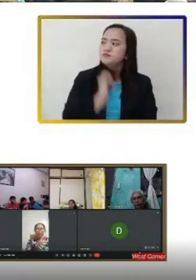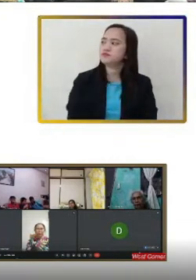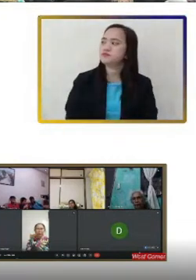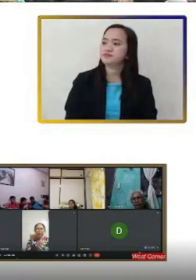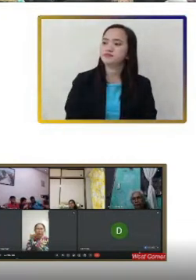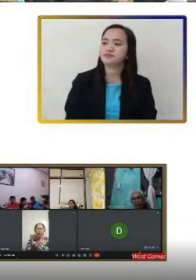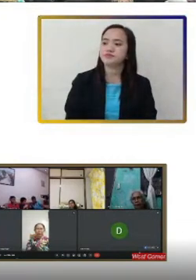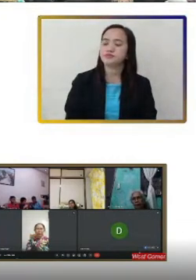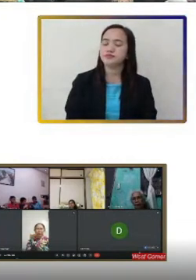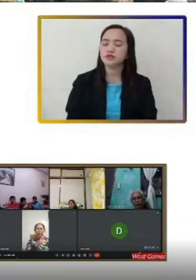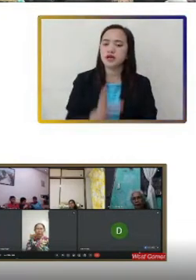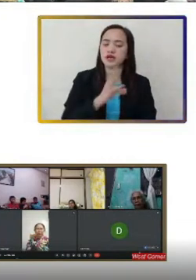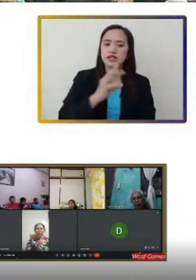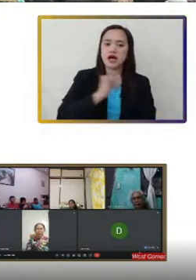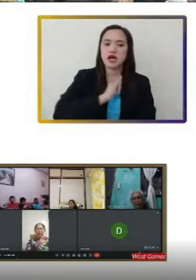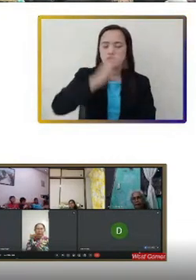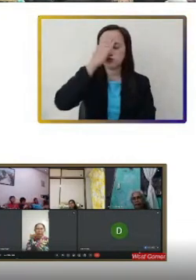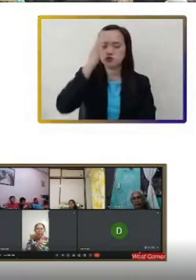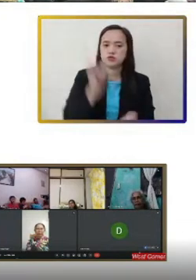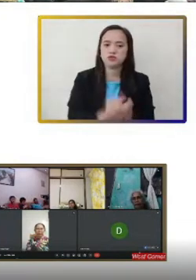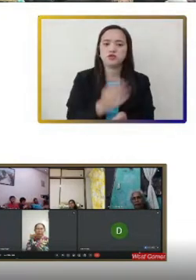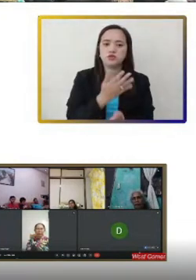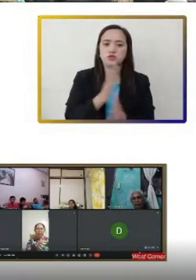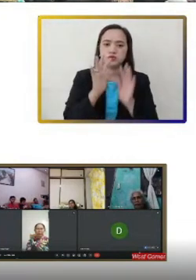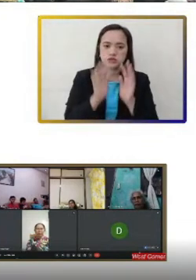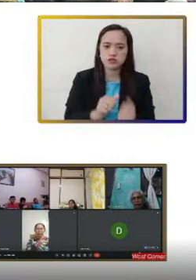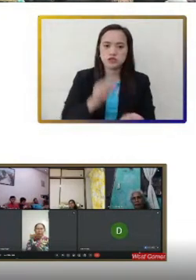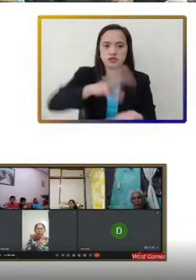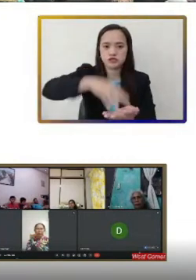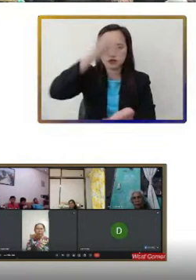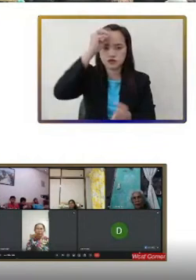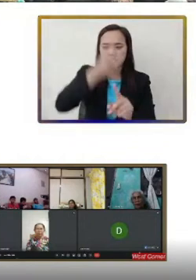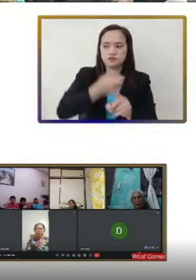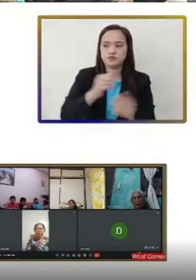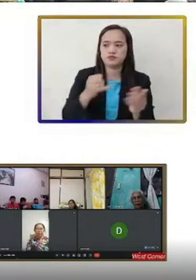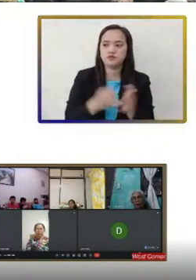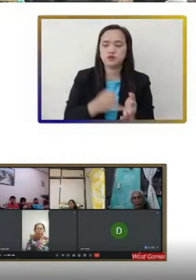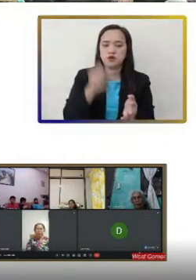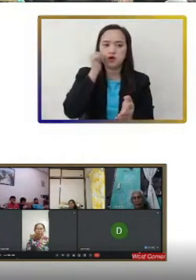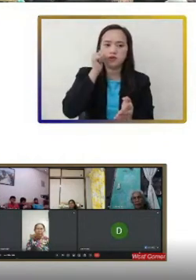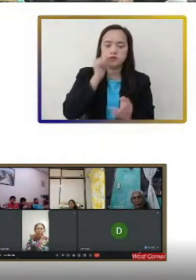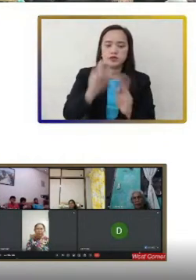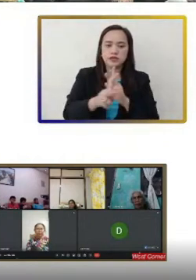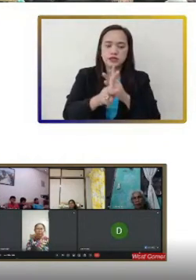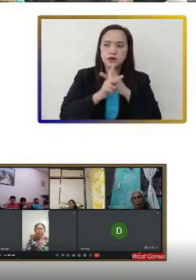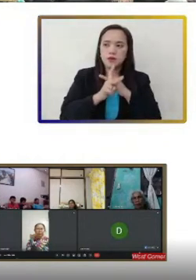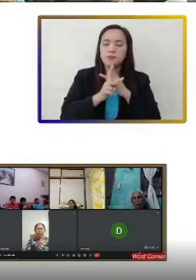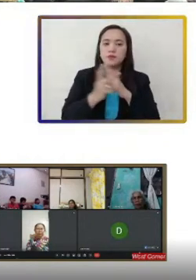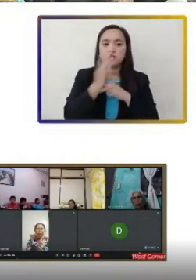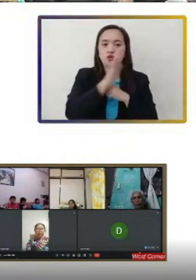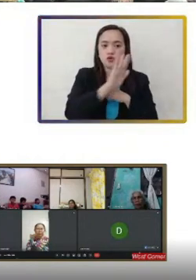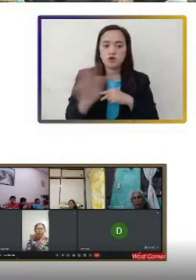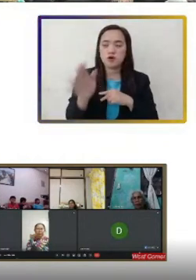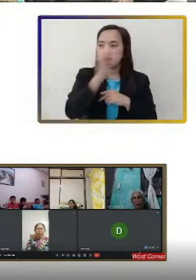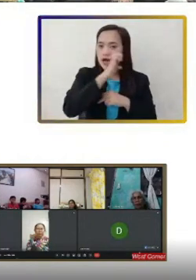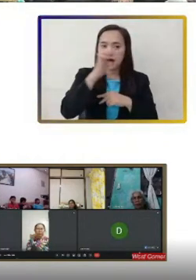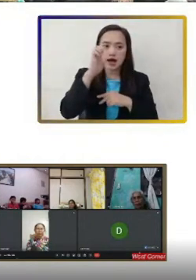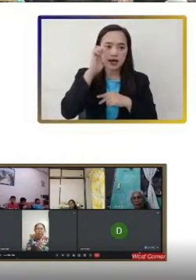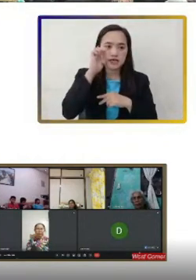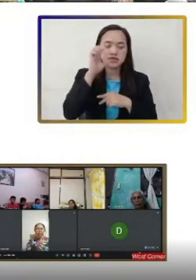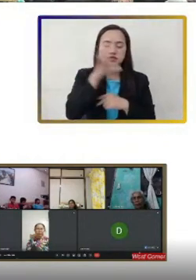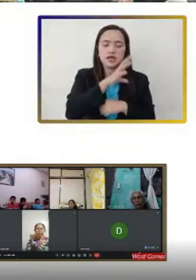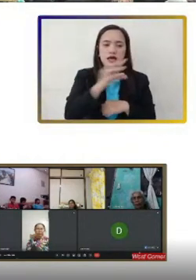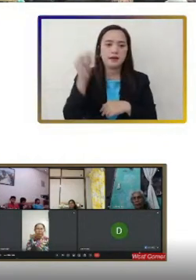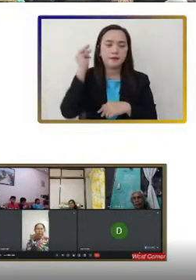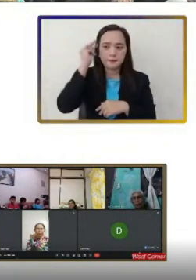maiuwi. At kayong mga kabataan, talagang keep your eyes and your minds and pay attention.